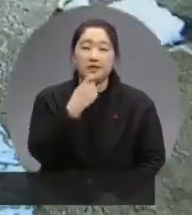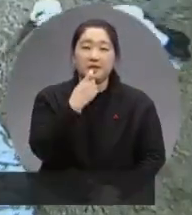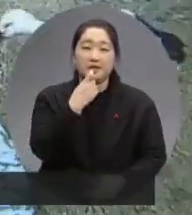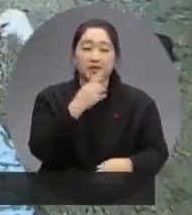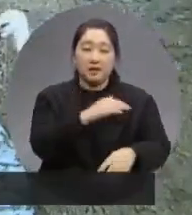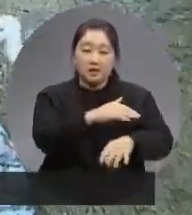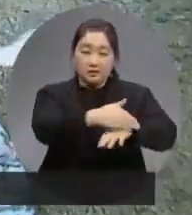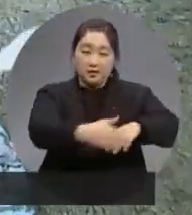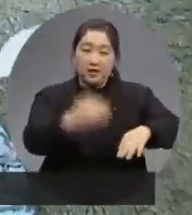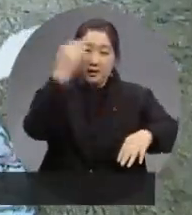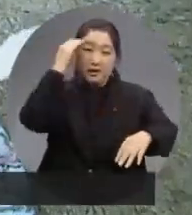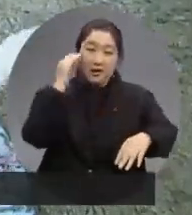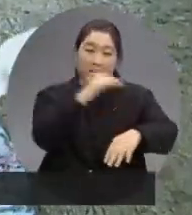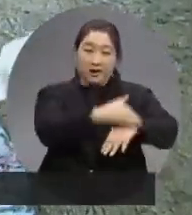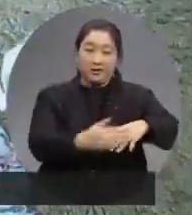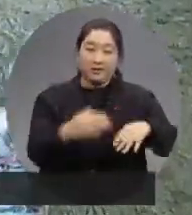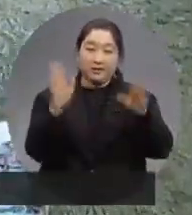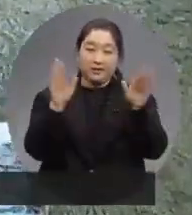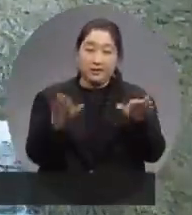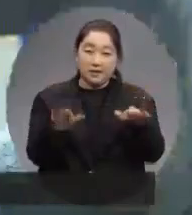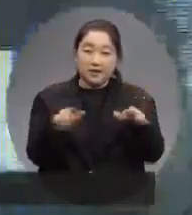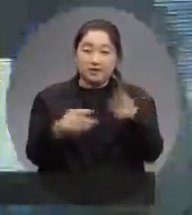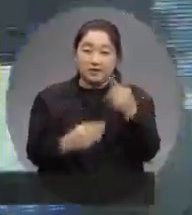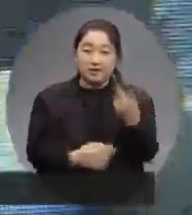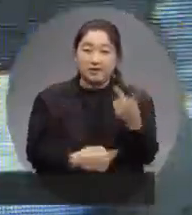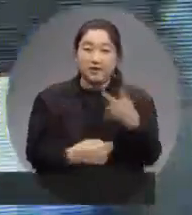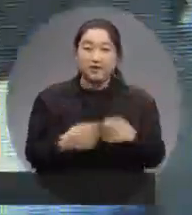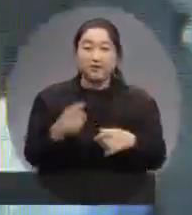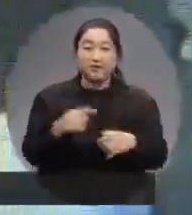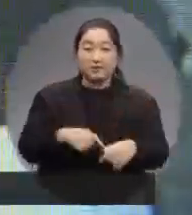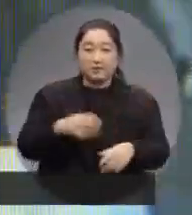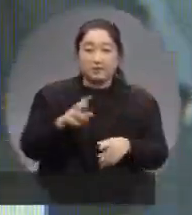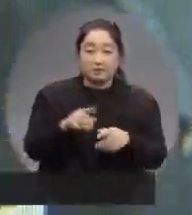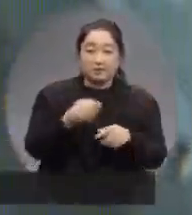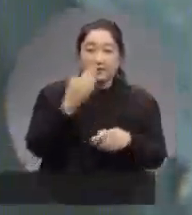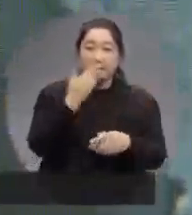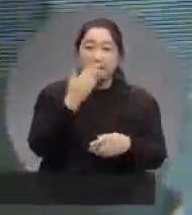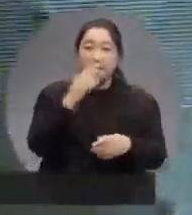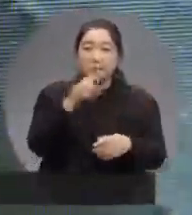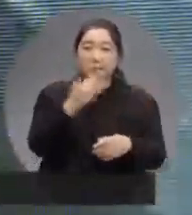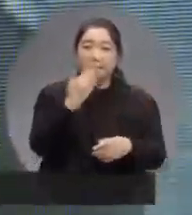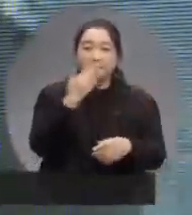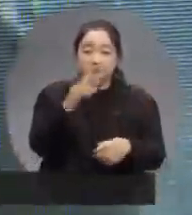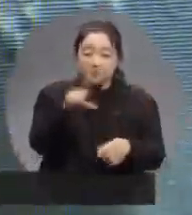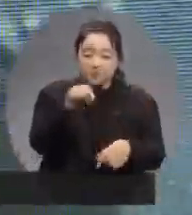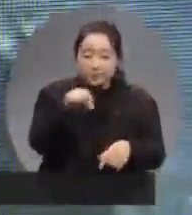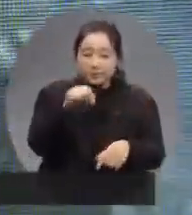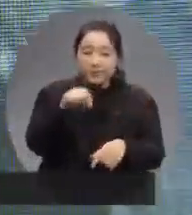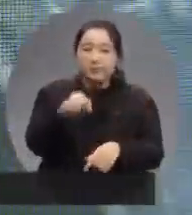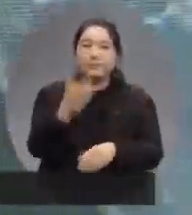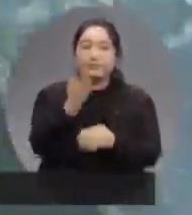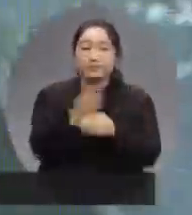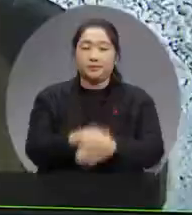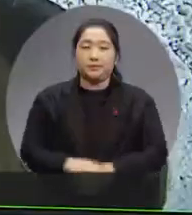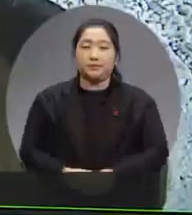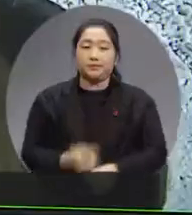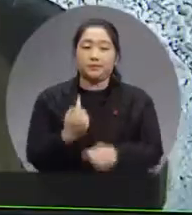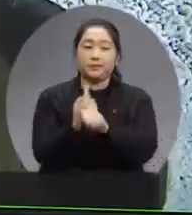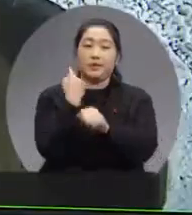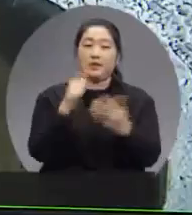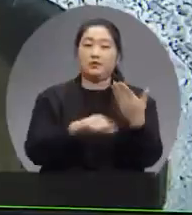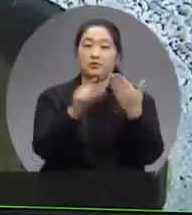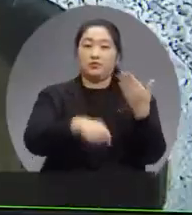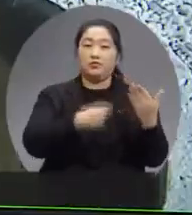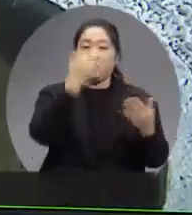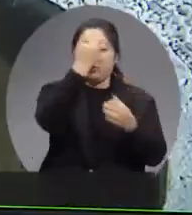흰색 가장자리가 검게 물든 황새 한 쌍이 불고긴 다리를 곧게 뻗으며 연신 먹이를 먹습니다 지난해 9월